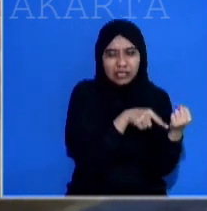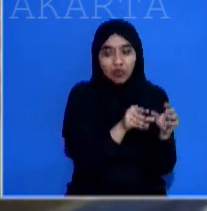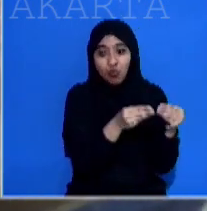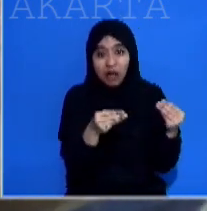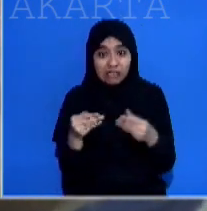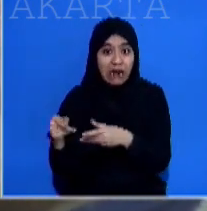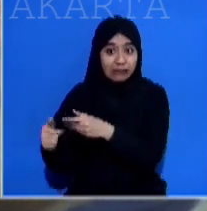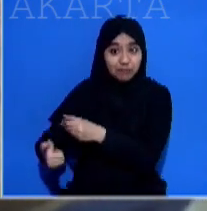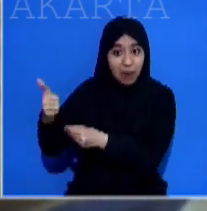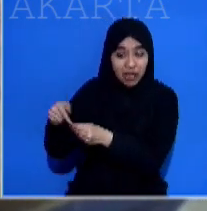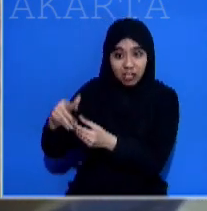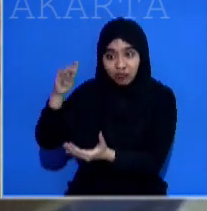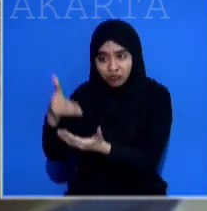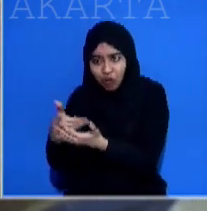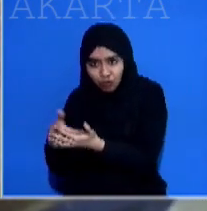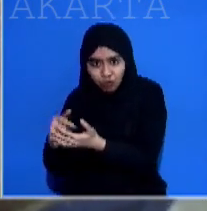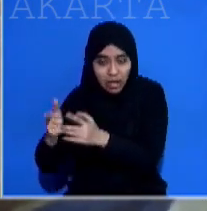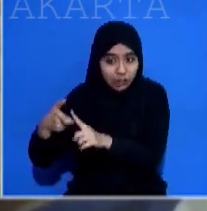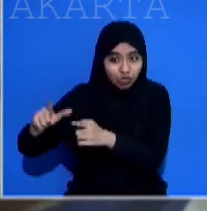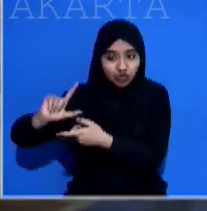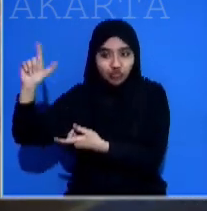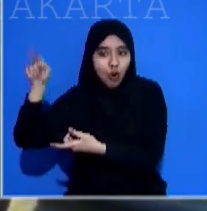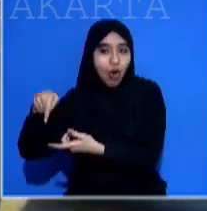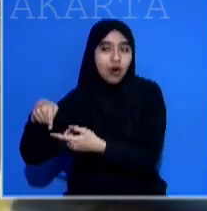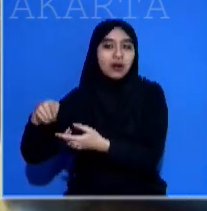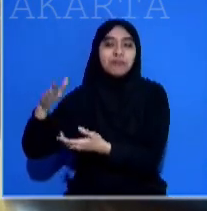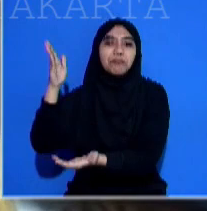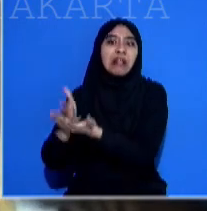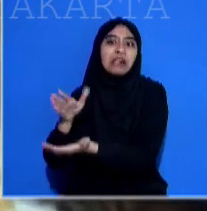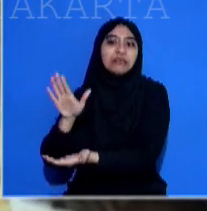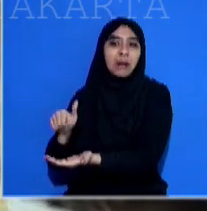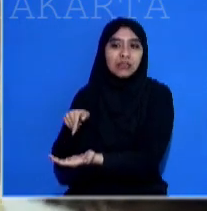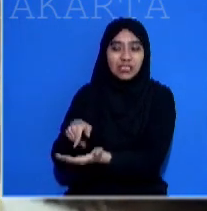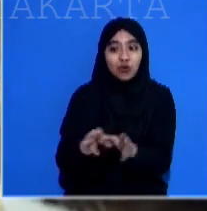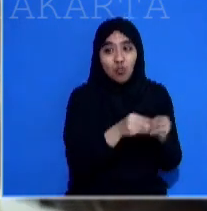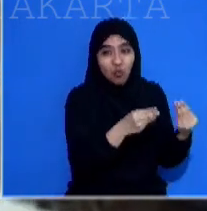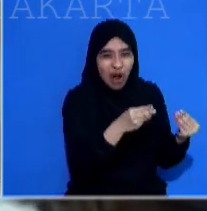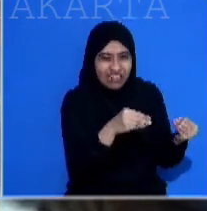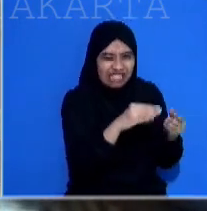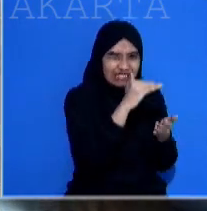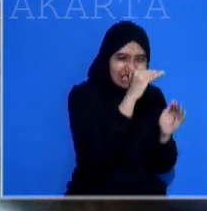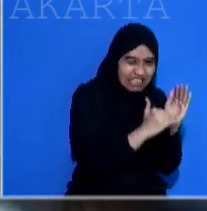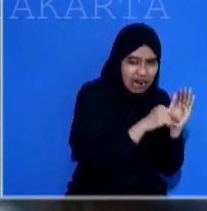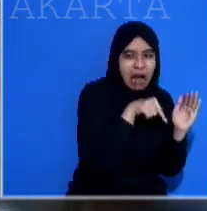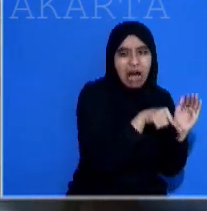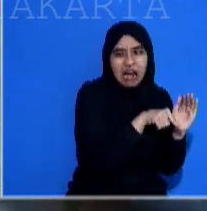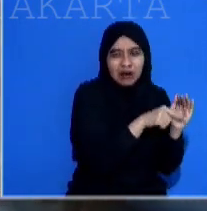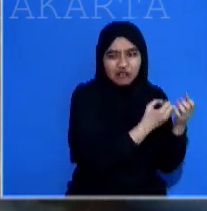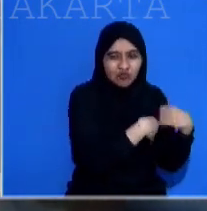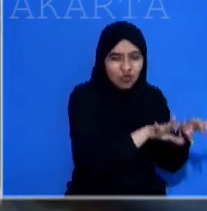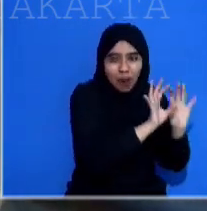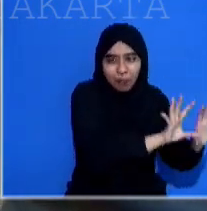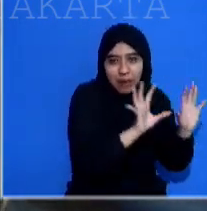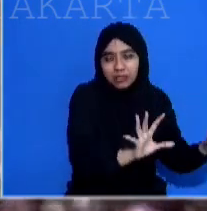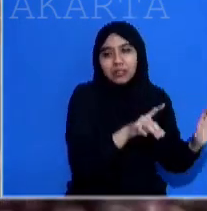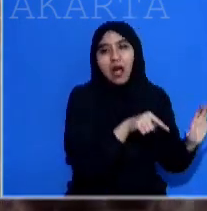terbaik dari pemasok asal Solo diakui pedagang masih cukup terbatas. Sementara bawang kualitas sedang saat ini banyak beredar dan dijajakan